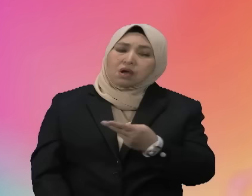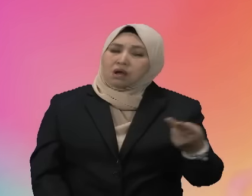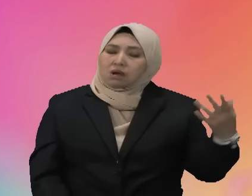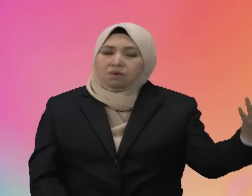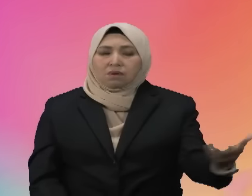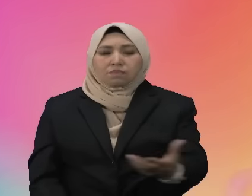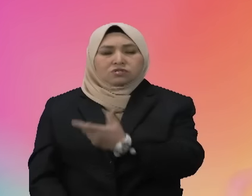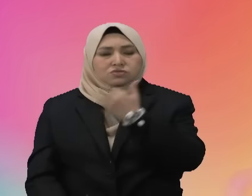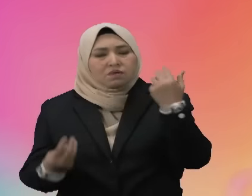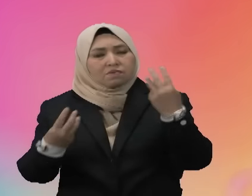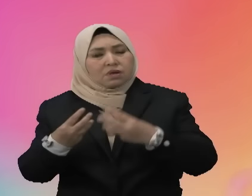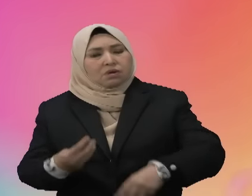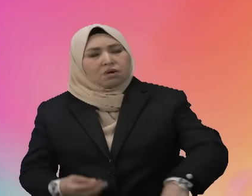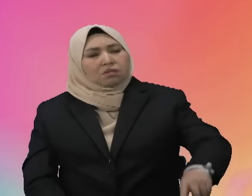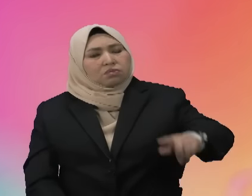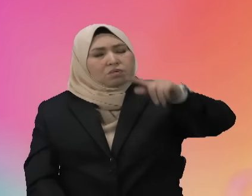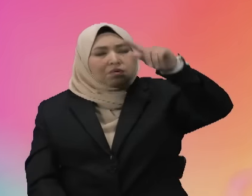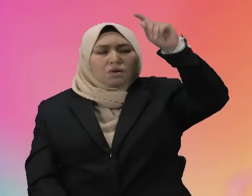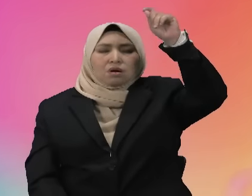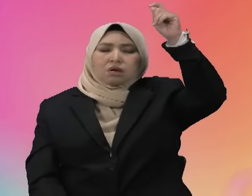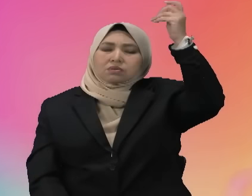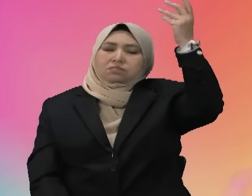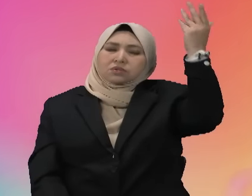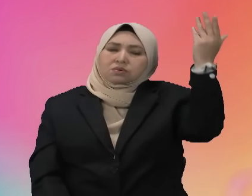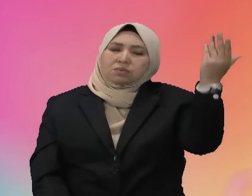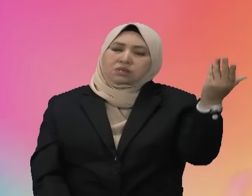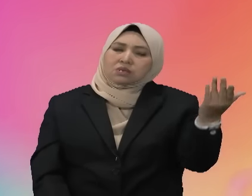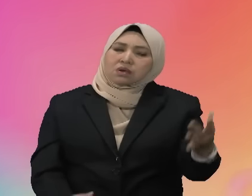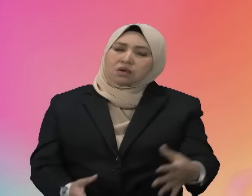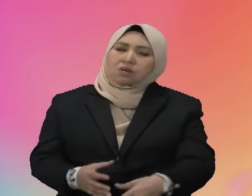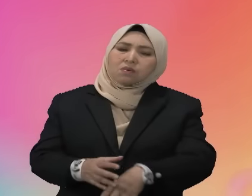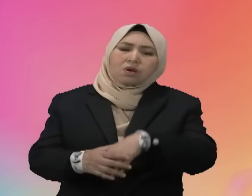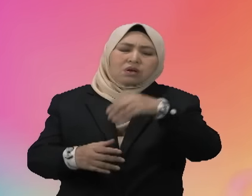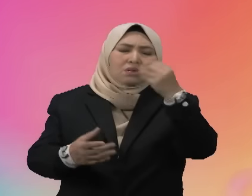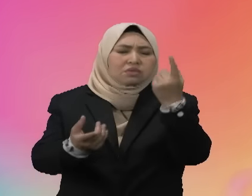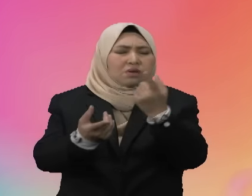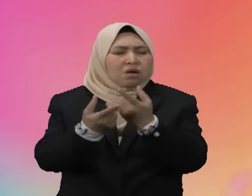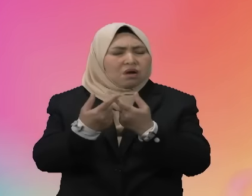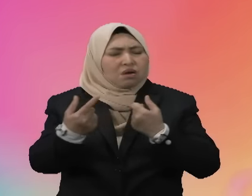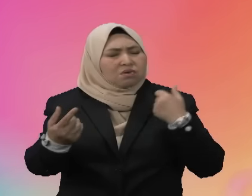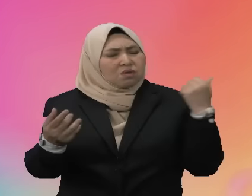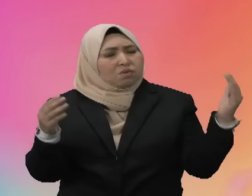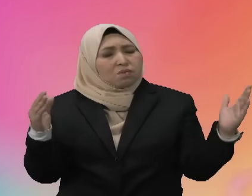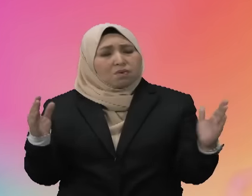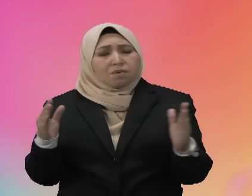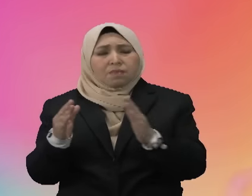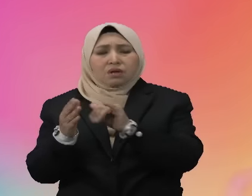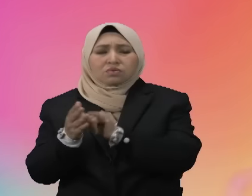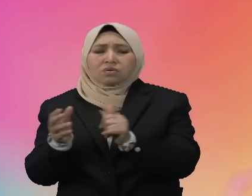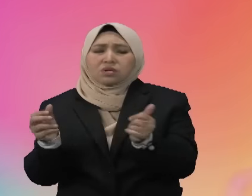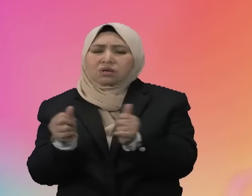akhrajaka rabbuka min baytika bilhaqqi wa